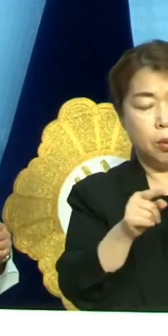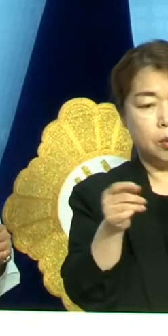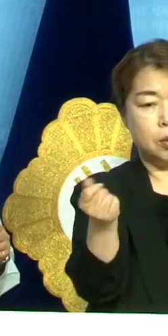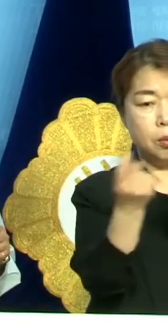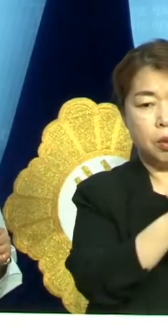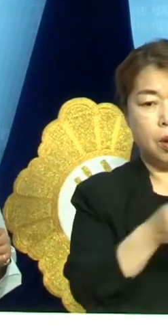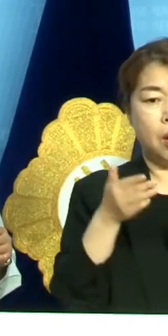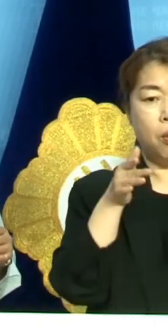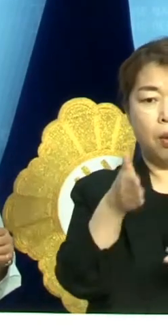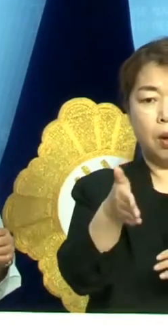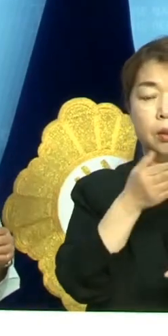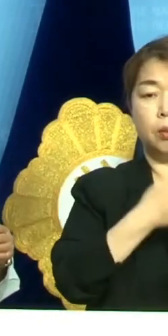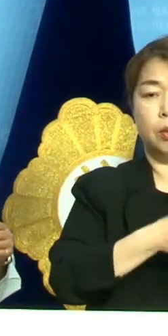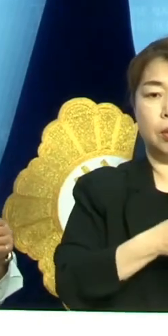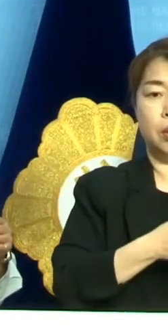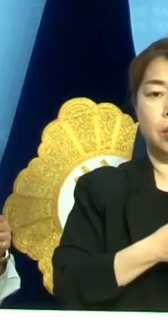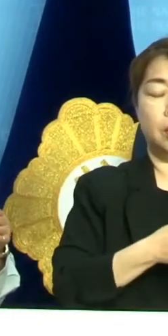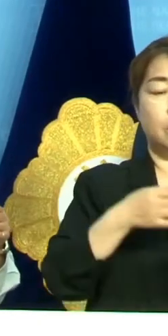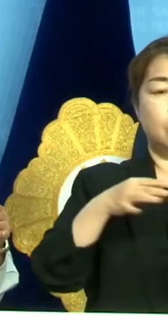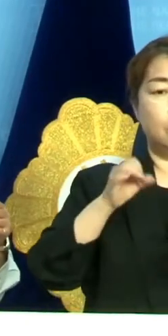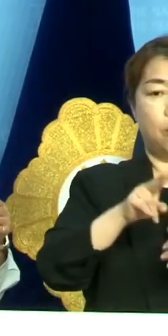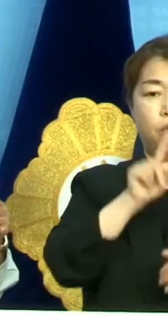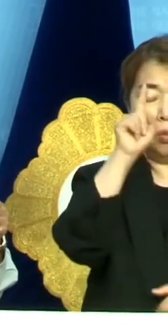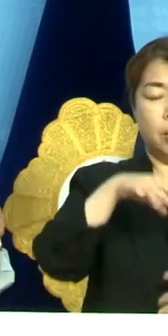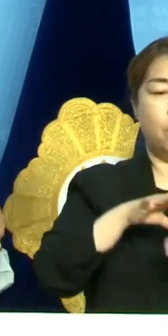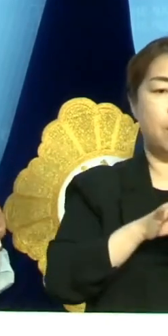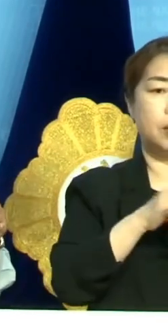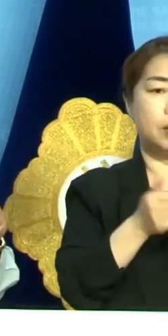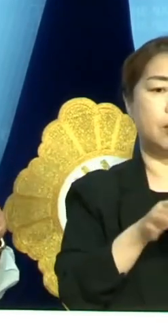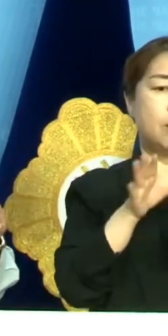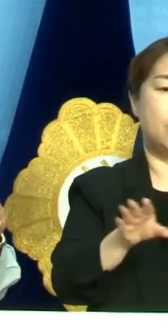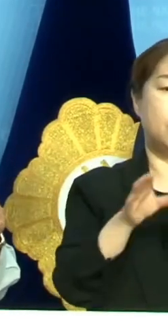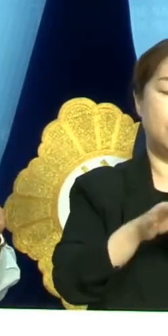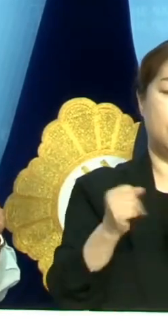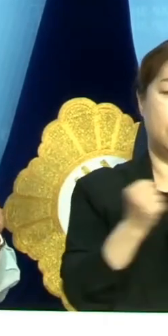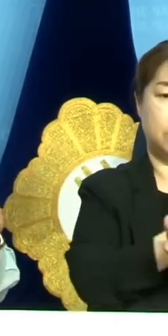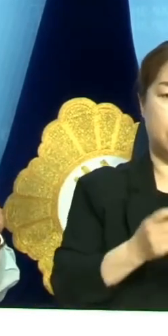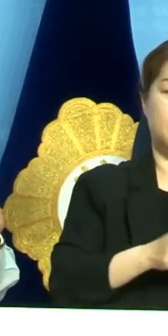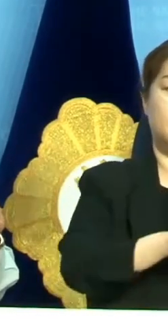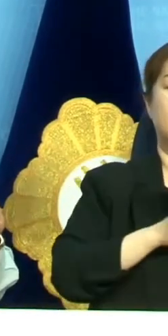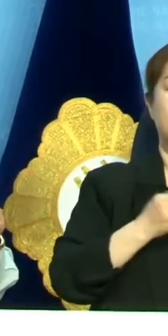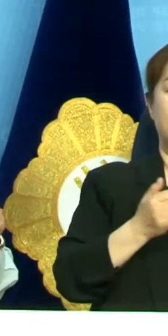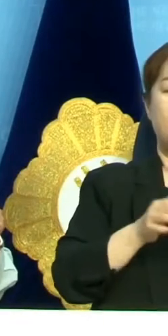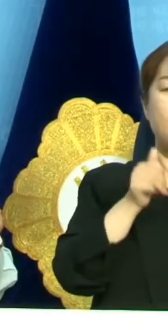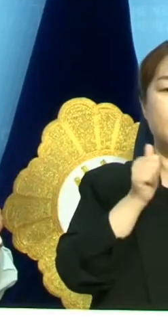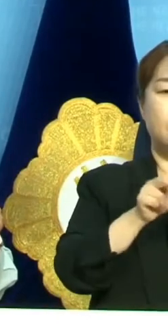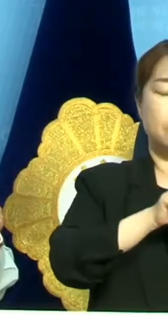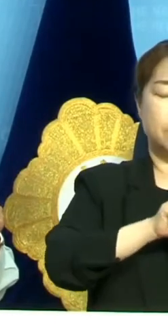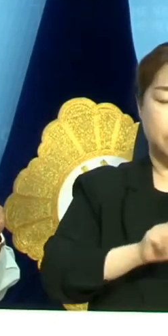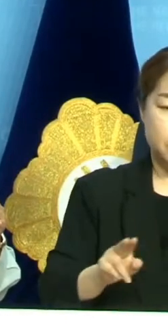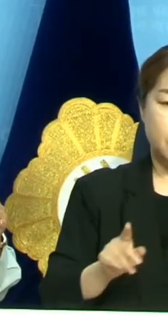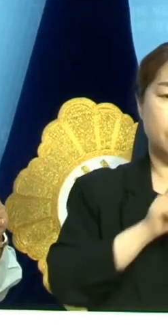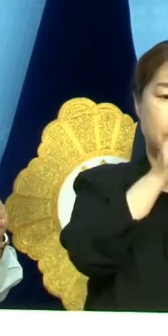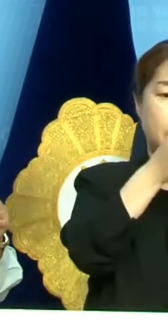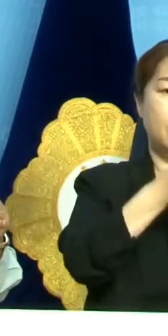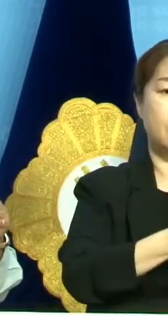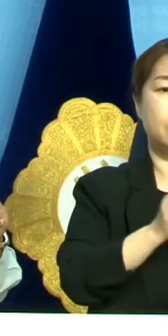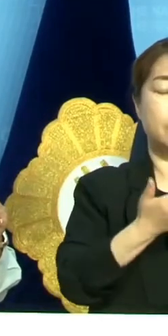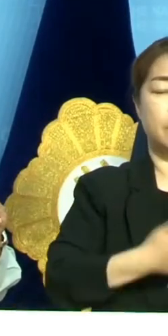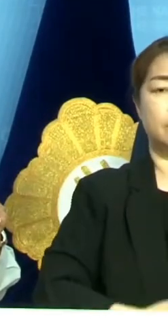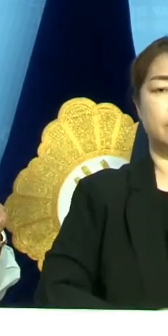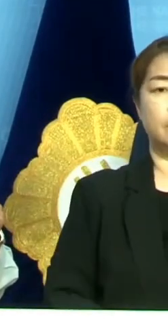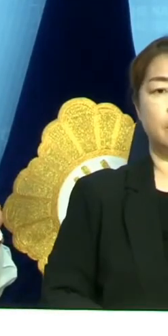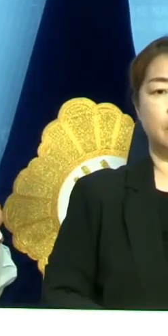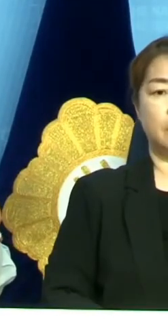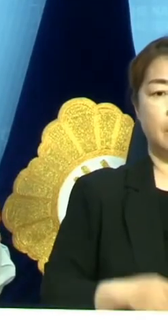학생들은 교수와의 위계 관계의 속에서 또 다른 폭력의 노출되며 소송 취하를 결정할 수밖에 없었습니다 대학 본부